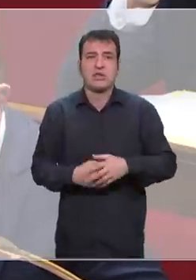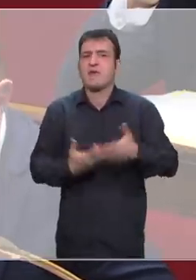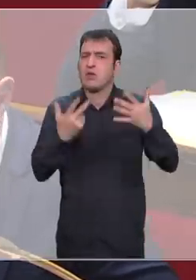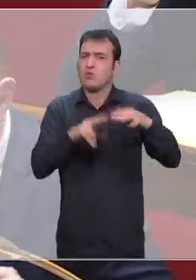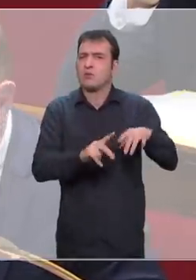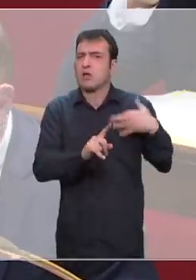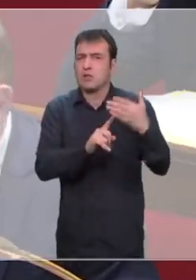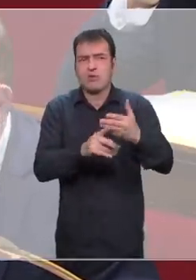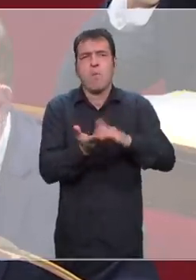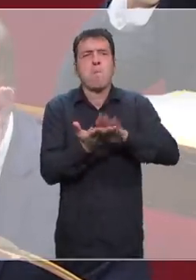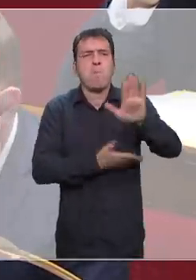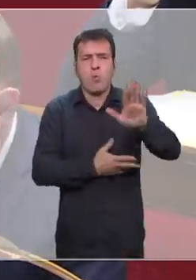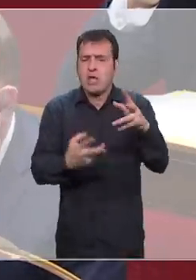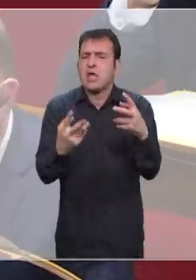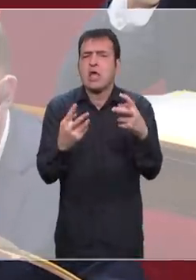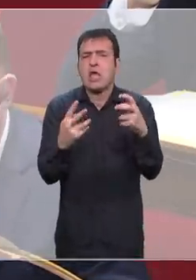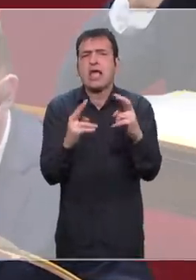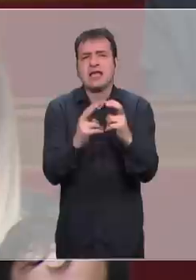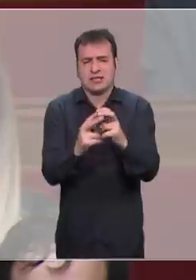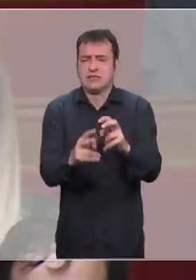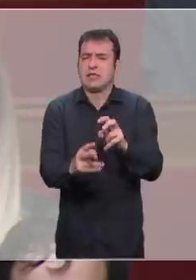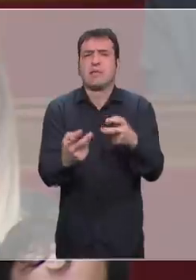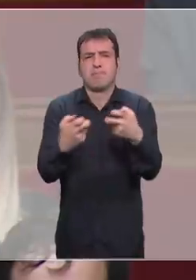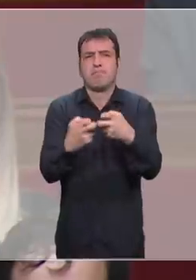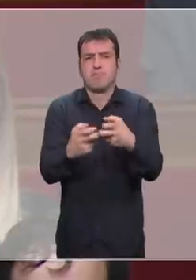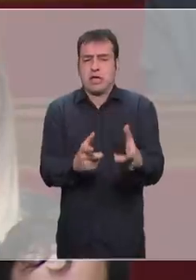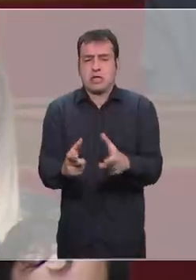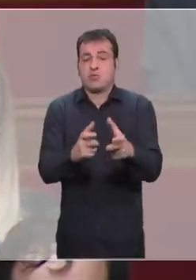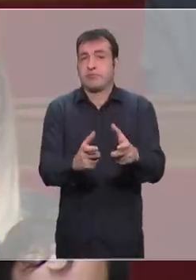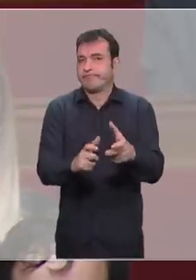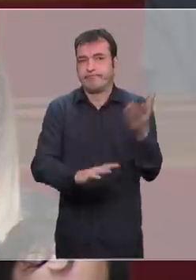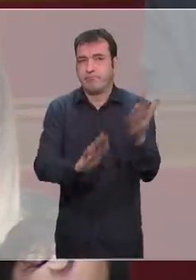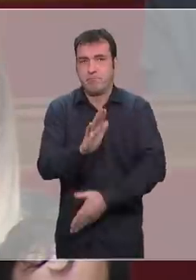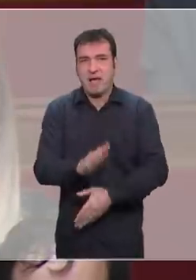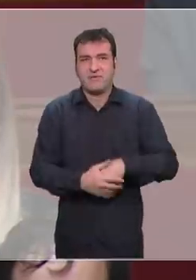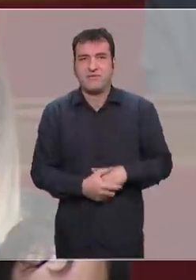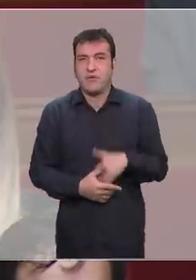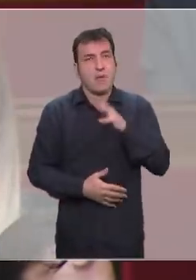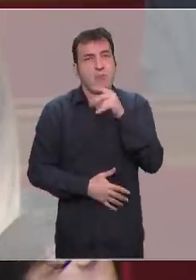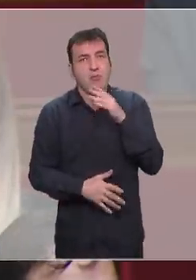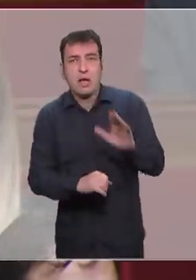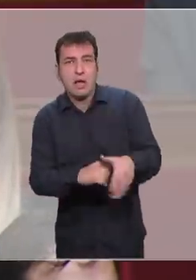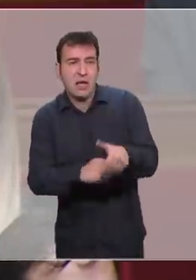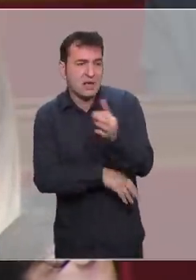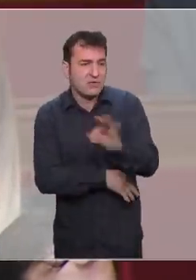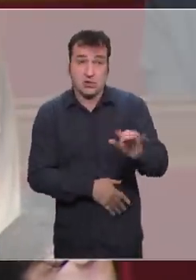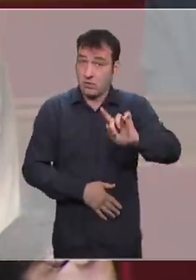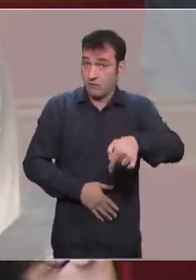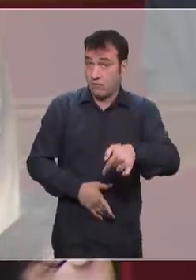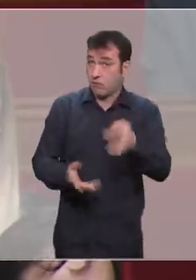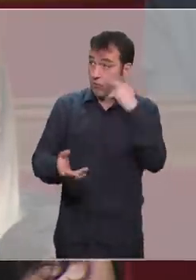prouve que nous avons raison. Vous êtes incapable de défendre les Français, alors qu'il suffit de sortir du marché européen, comme le propose Marine Le